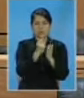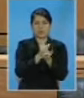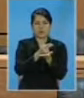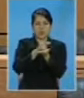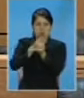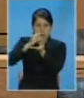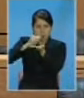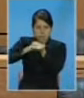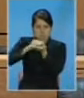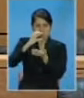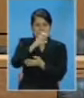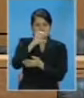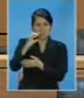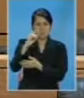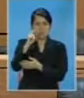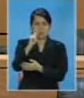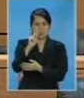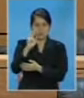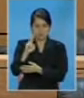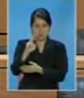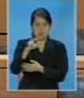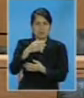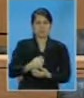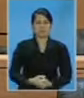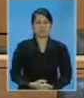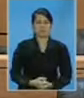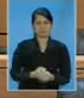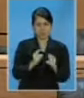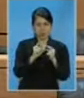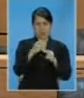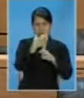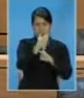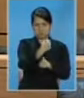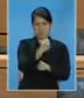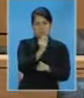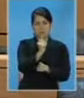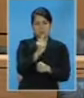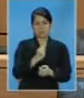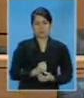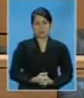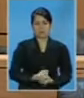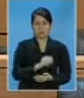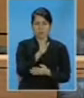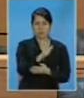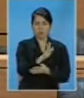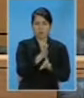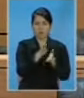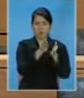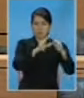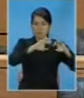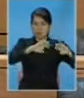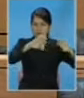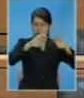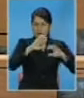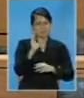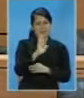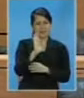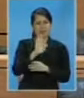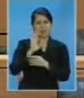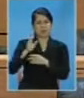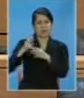CCTV กล้องวงจรปิดแต่ที่น่าสนใจมากที่สุดก็คือแทนที่จะเป็นของราชการไม่ใช่เป็นของเอกช